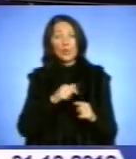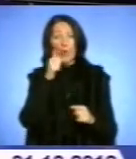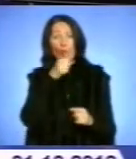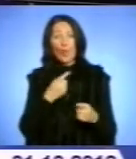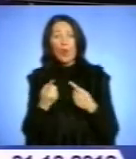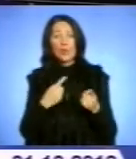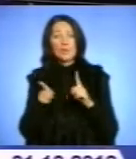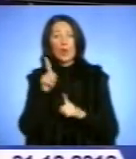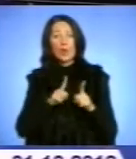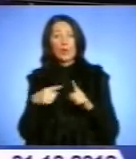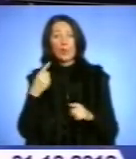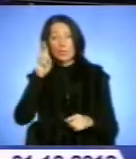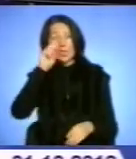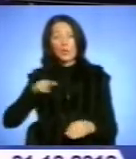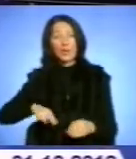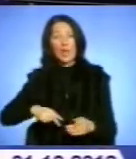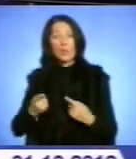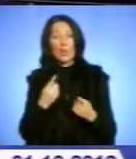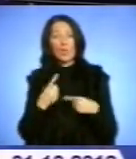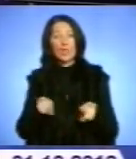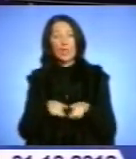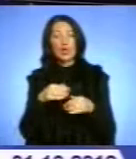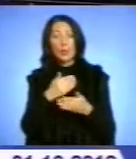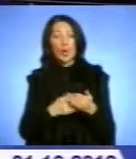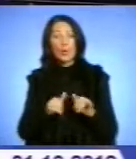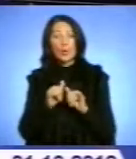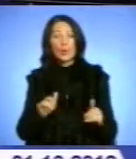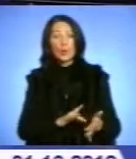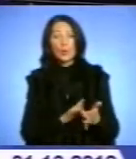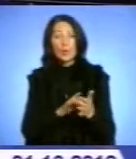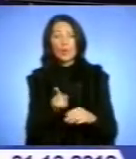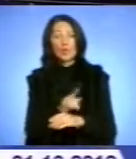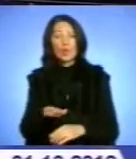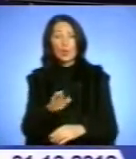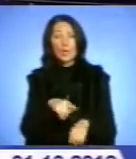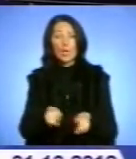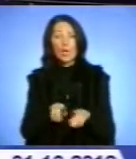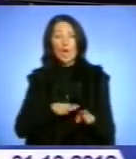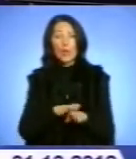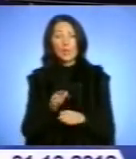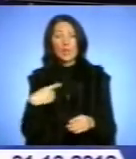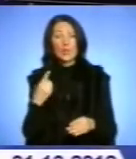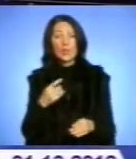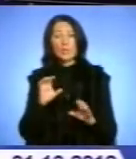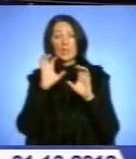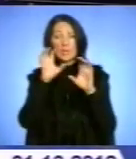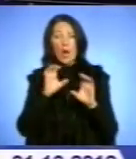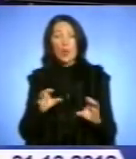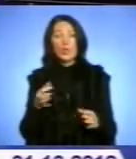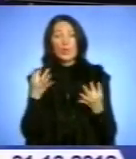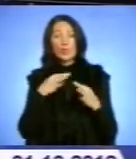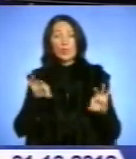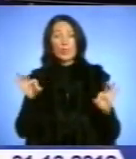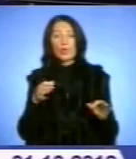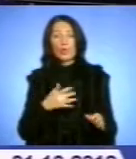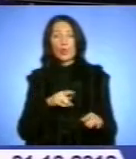колегії облдержадміністрації. Обговорили також програму розвитку туризму Тернопільщини та виконання в області закону про свободу совісті та